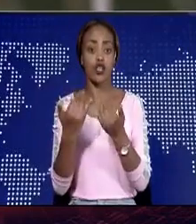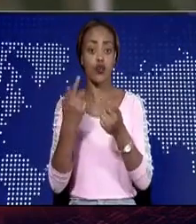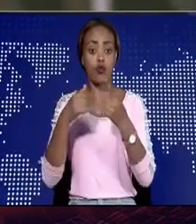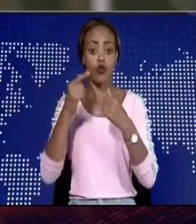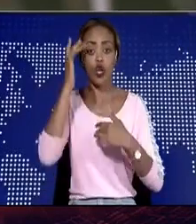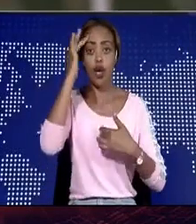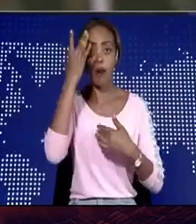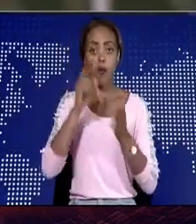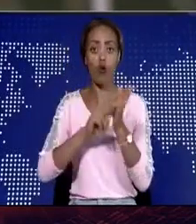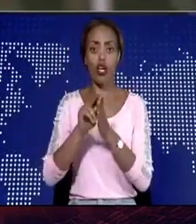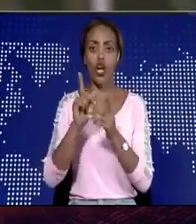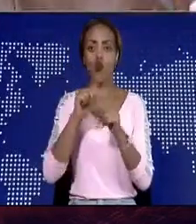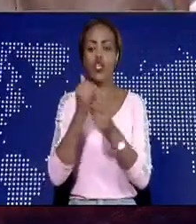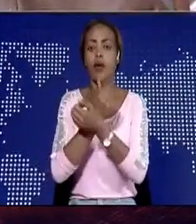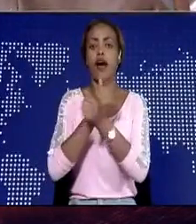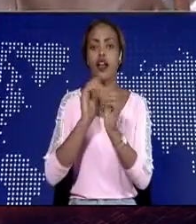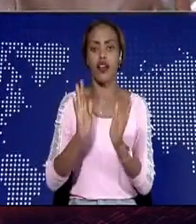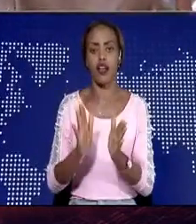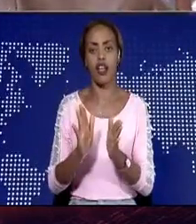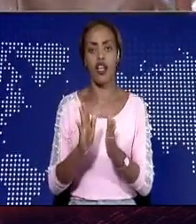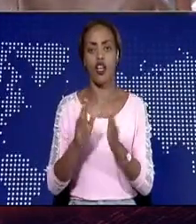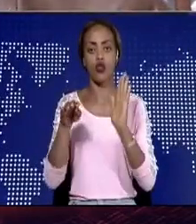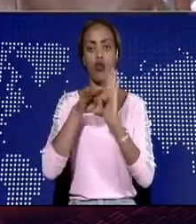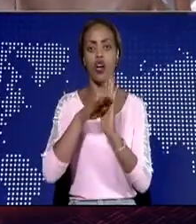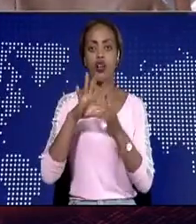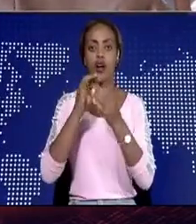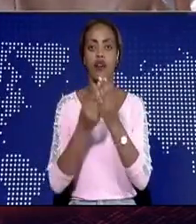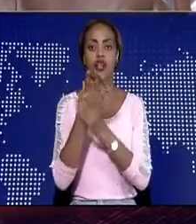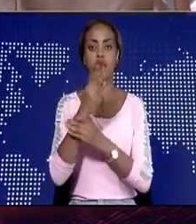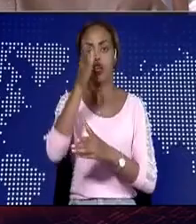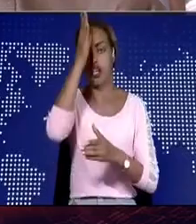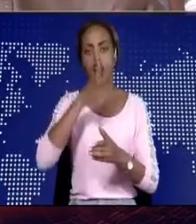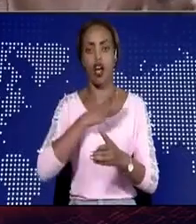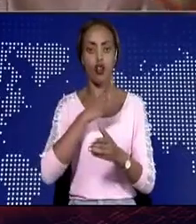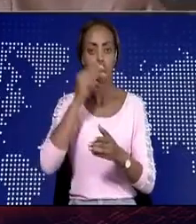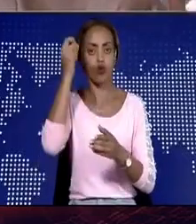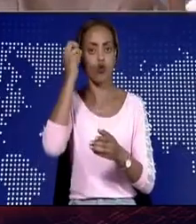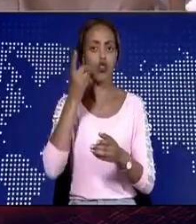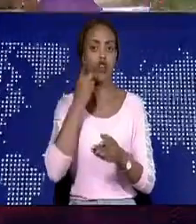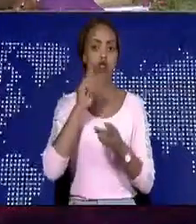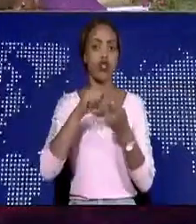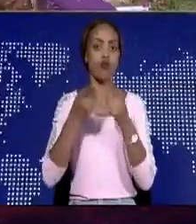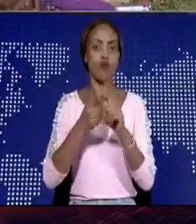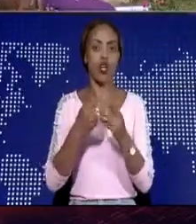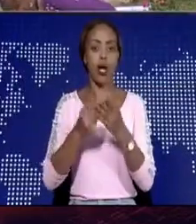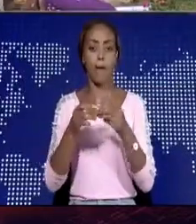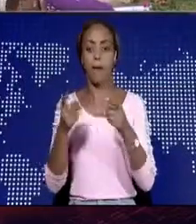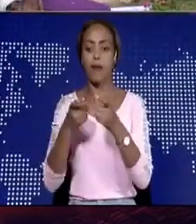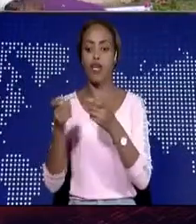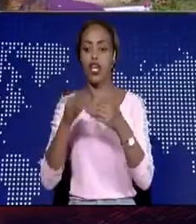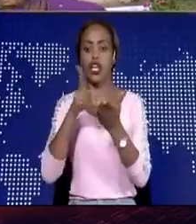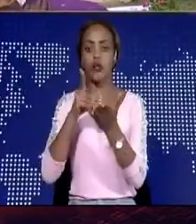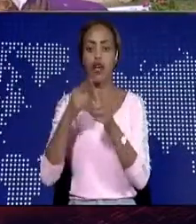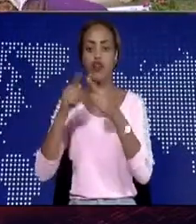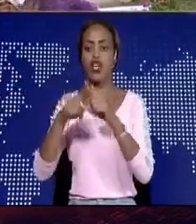ጽወን የህማም ኮረና ላይ መሐረና ተወካሊ ማህበር ልማት እንደርታ አይተ ናርዶስ ጥምልሳን ህሉፍ ከመምህዳር ከተማ መቀለን